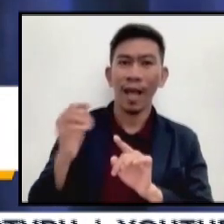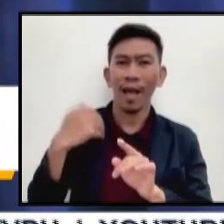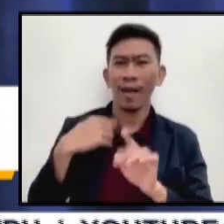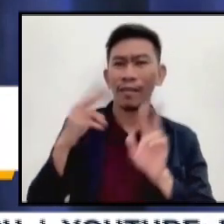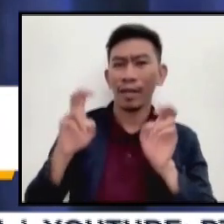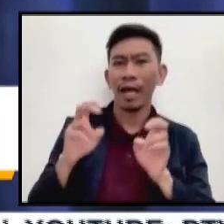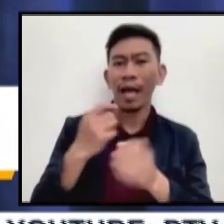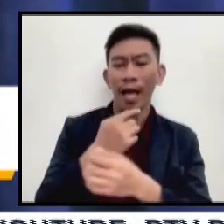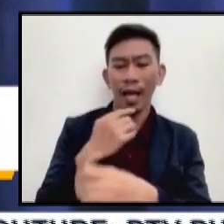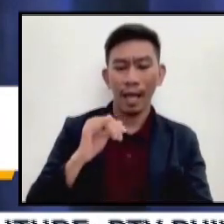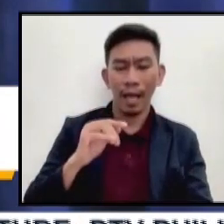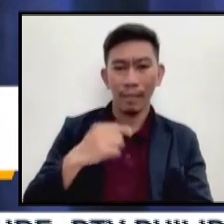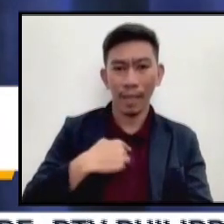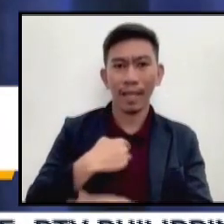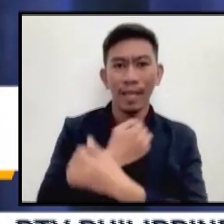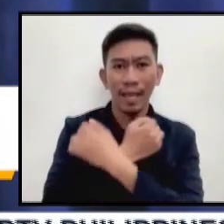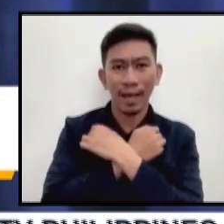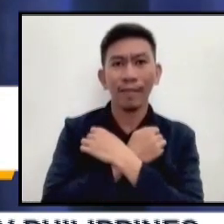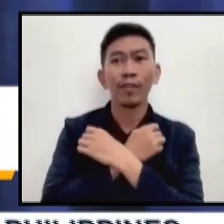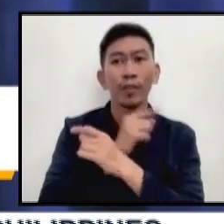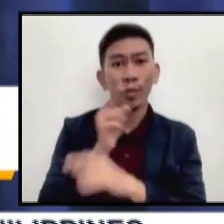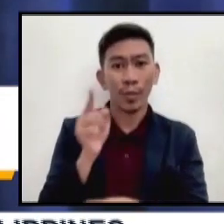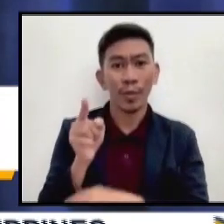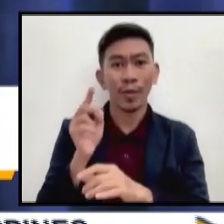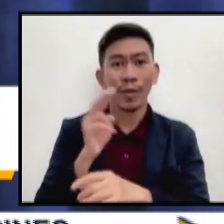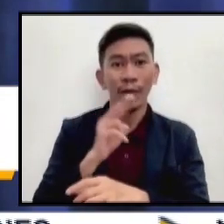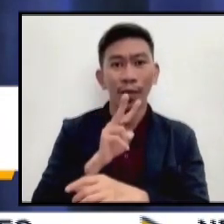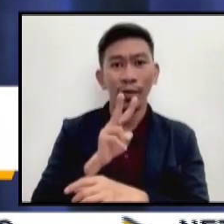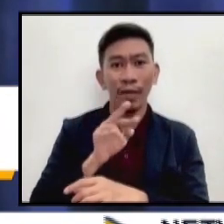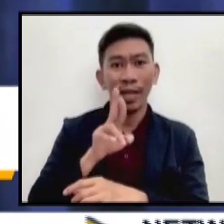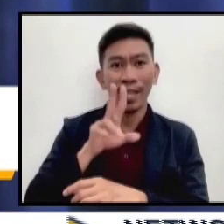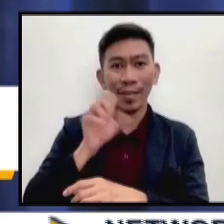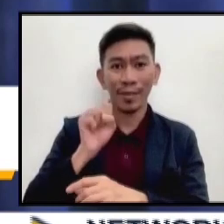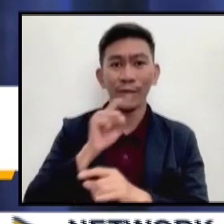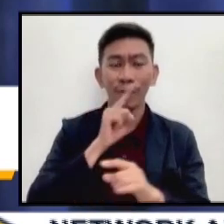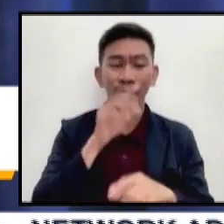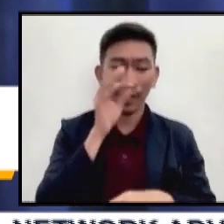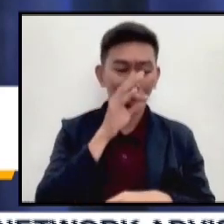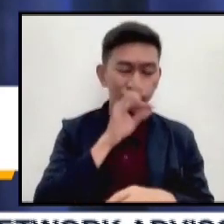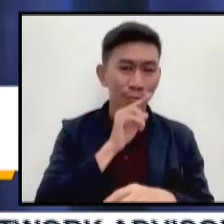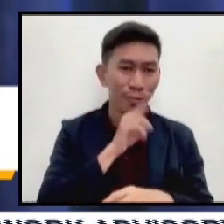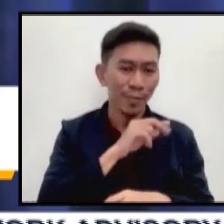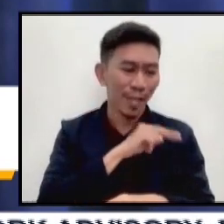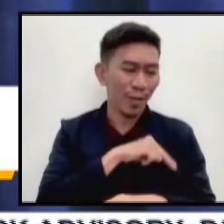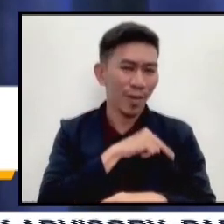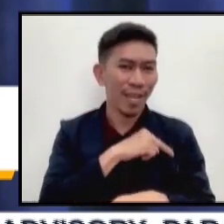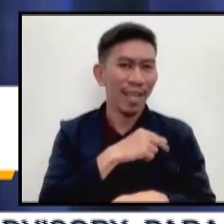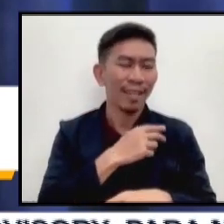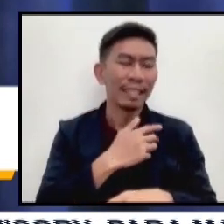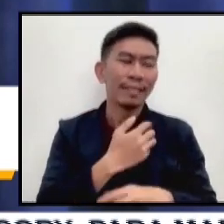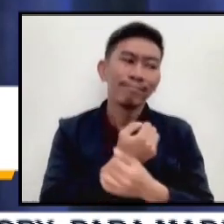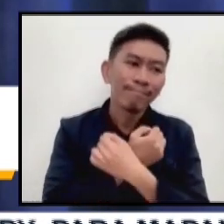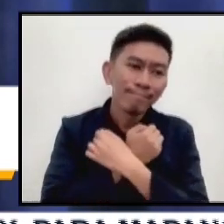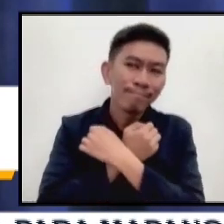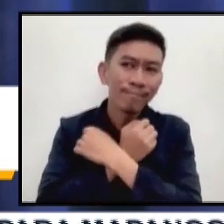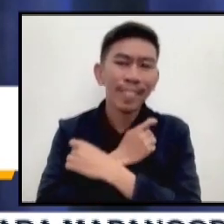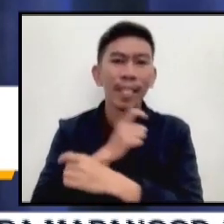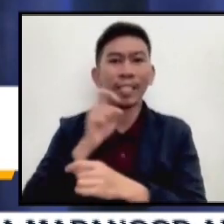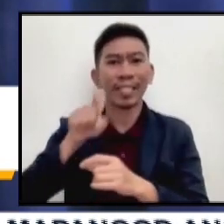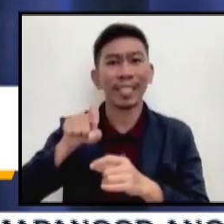naturally romantic. And, you know, we just need to warn everybody to watch out